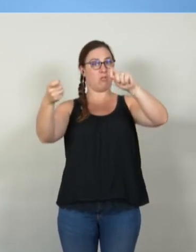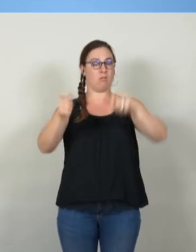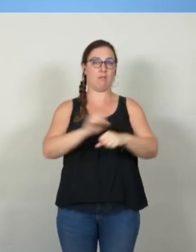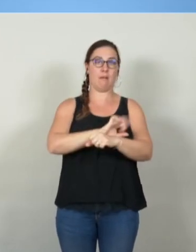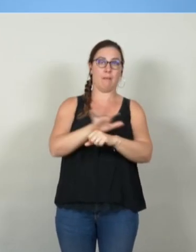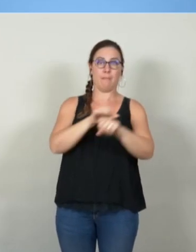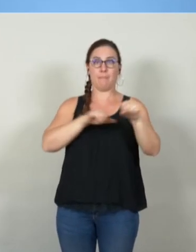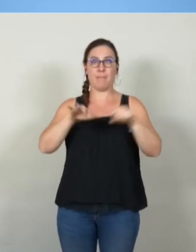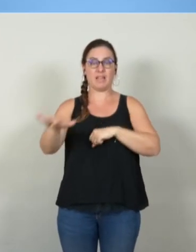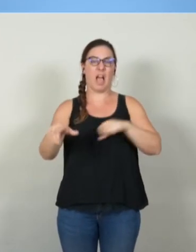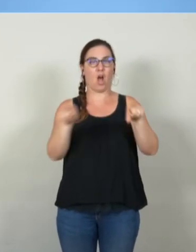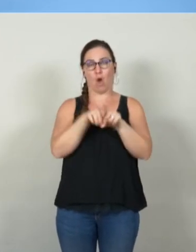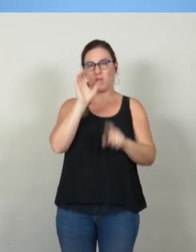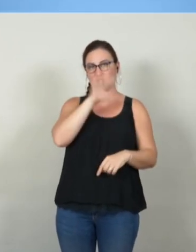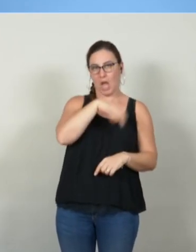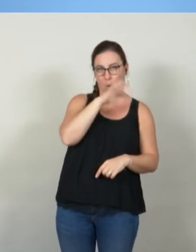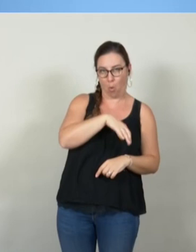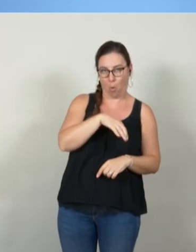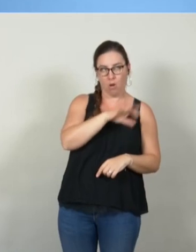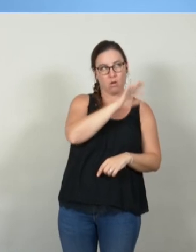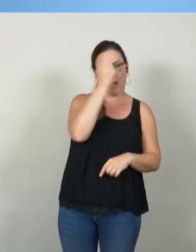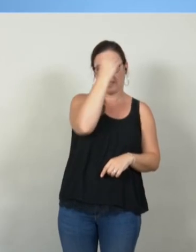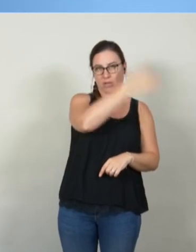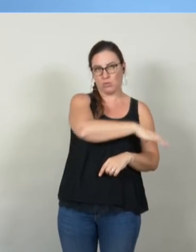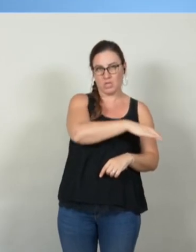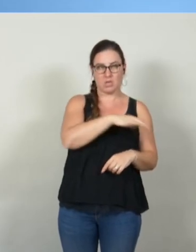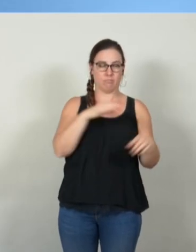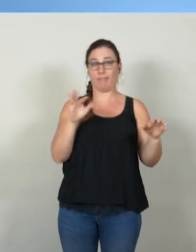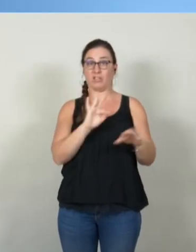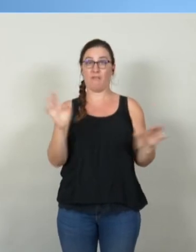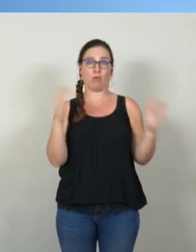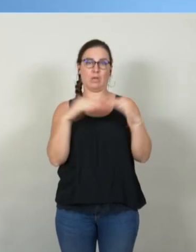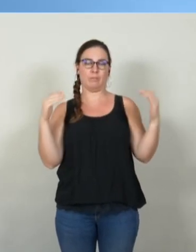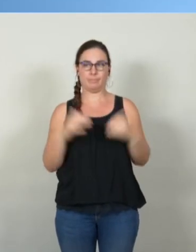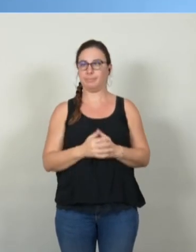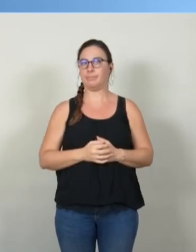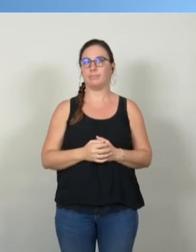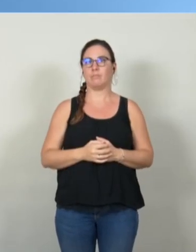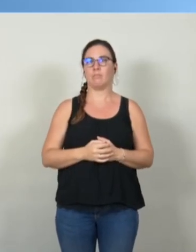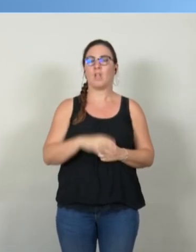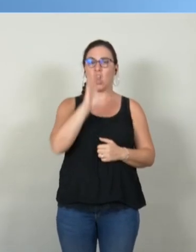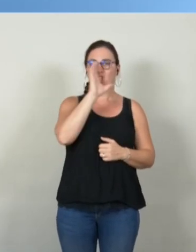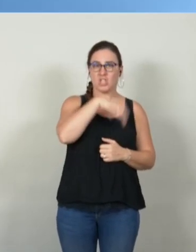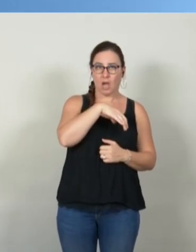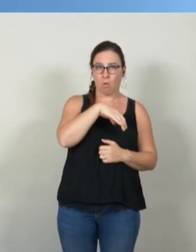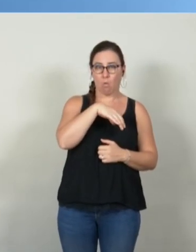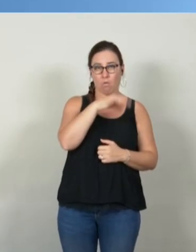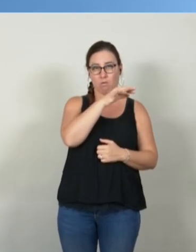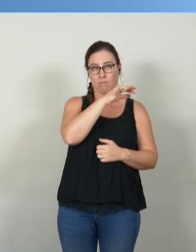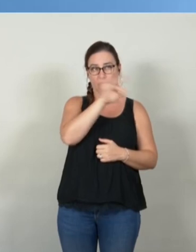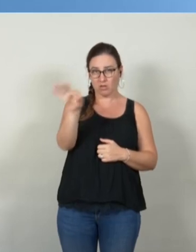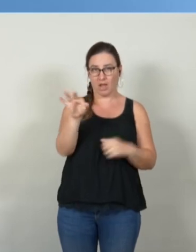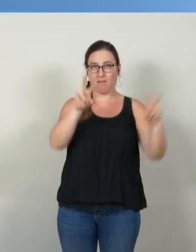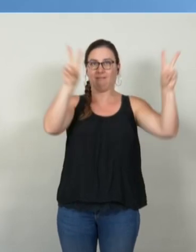le Chicago français je précise que l'appellation du Chicago français a été